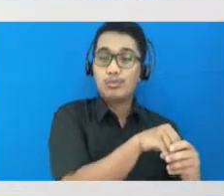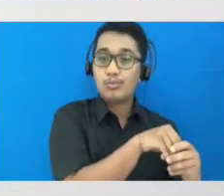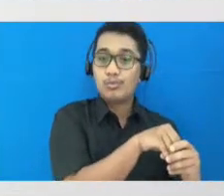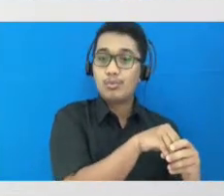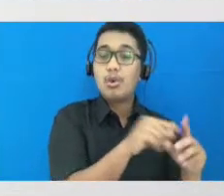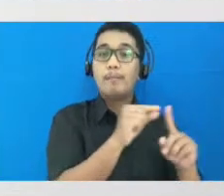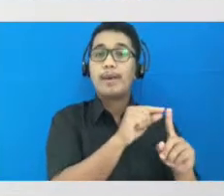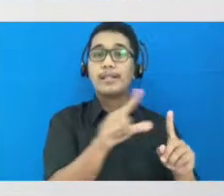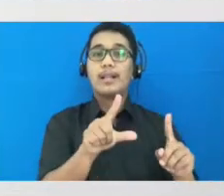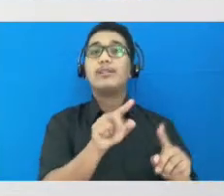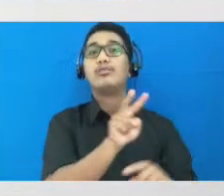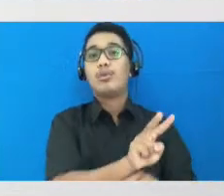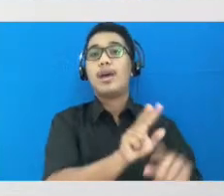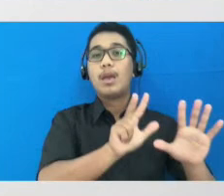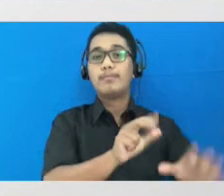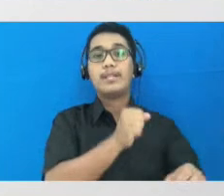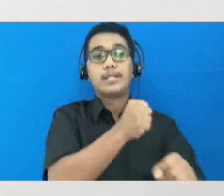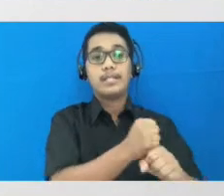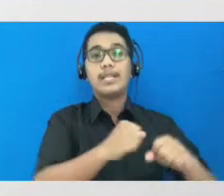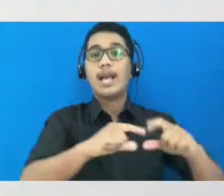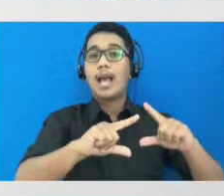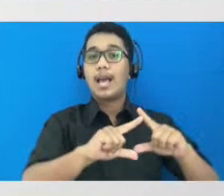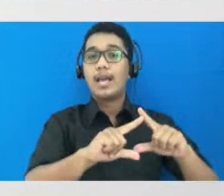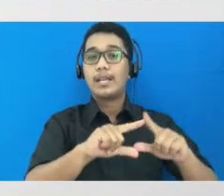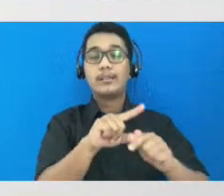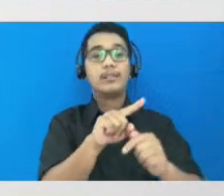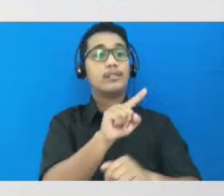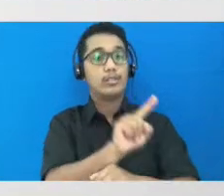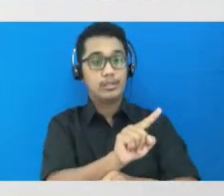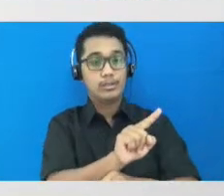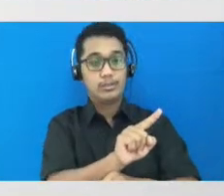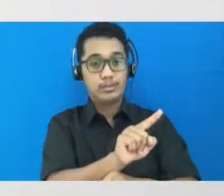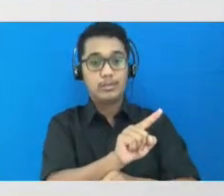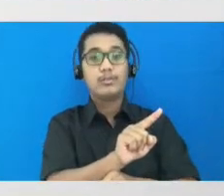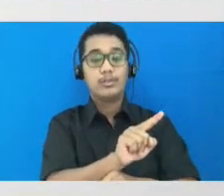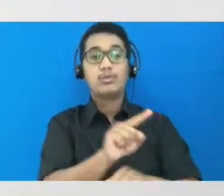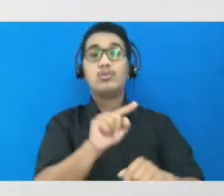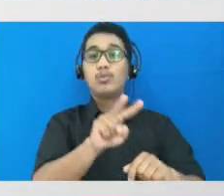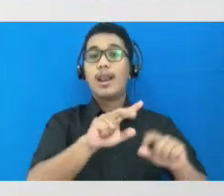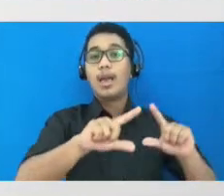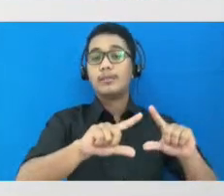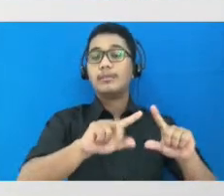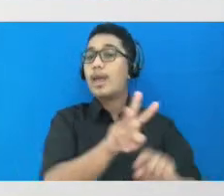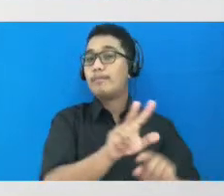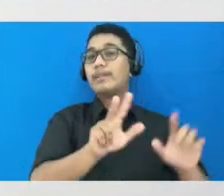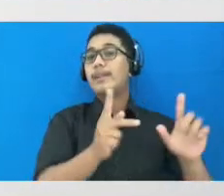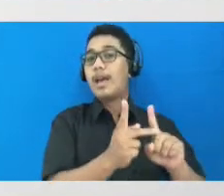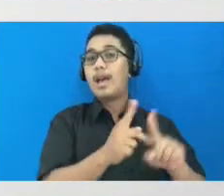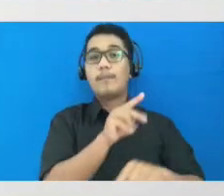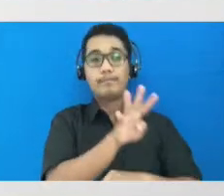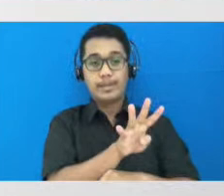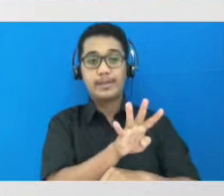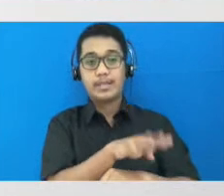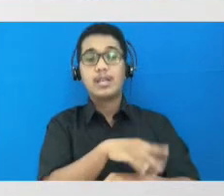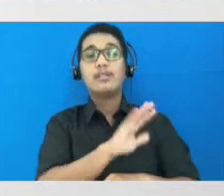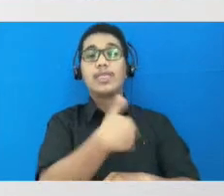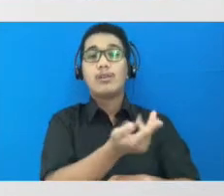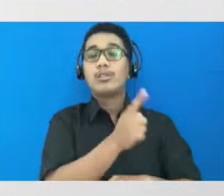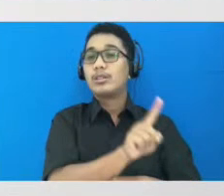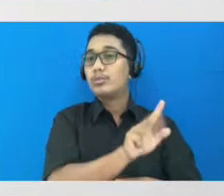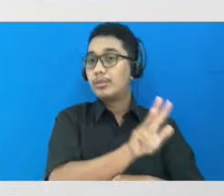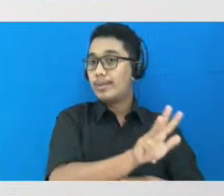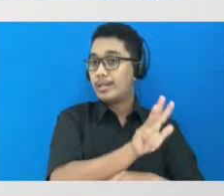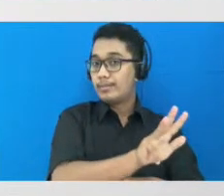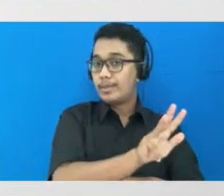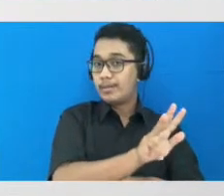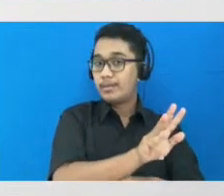pasal 28G ayat 1 dan pasal 28H ayat 4 dari Undang-Undang Dasar 1945 dan juga tercantum